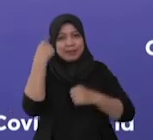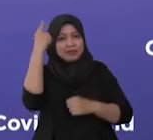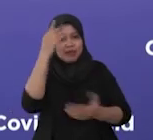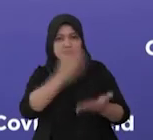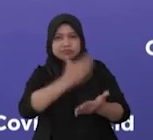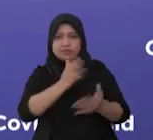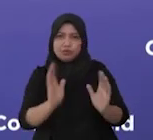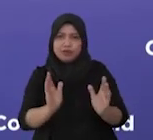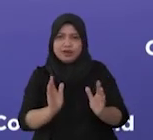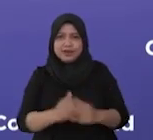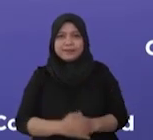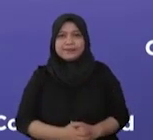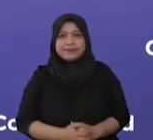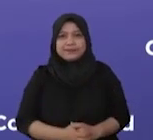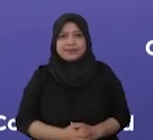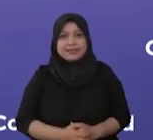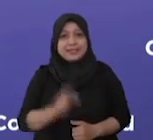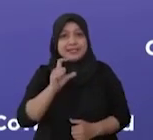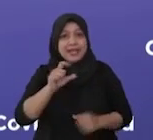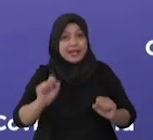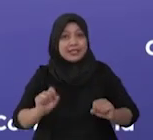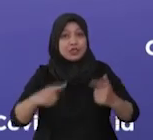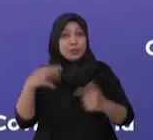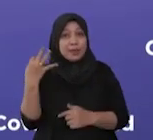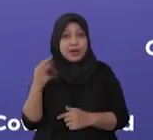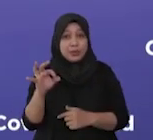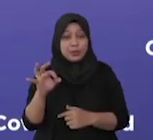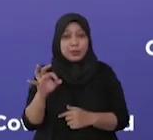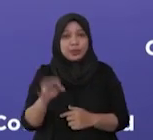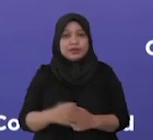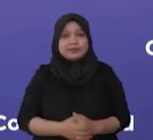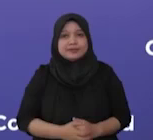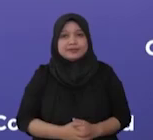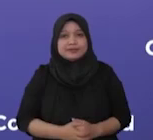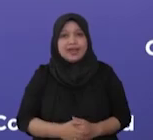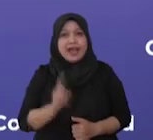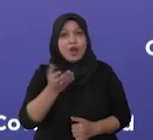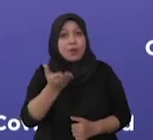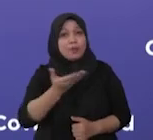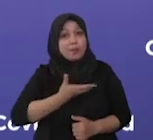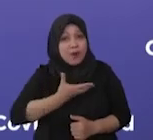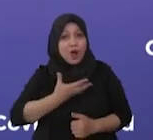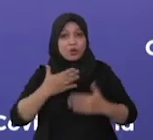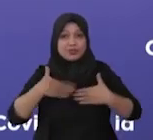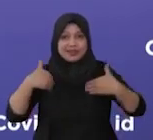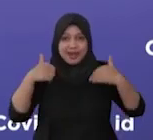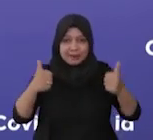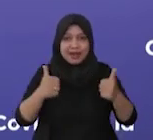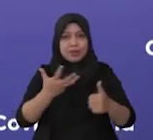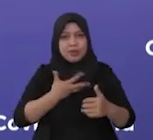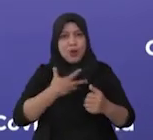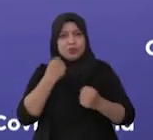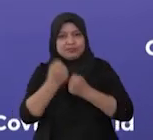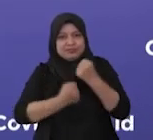pemerintah ini cara hidup yang baru dan ini pilihan kita kalau kita ingin selamat kita ingin